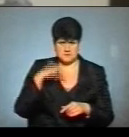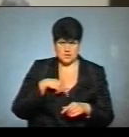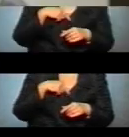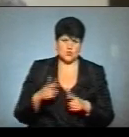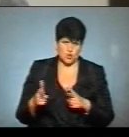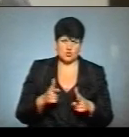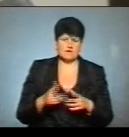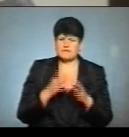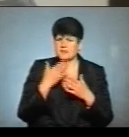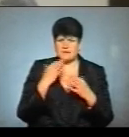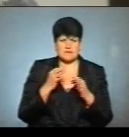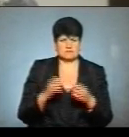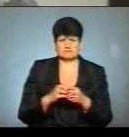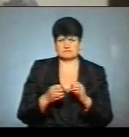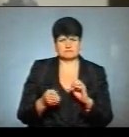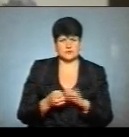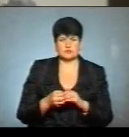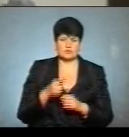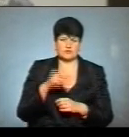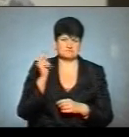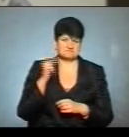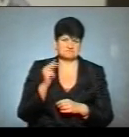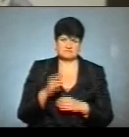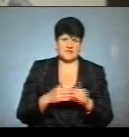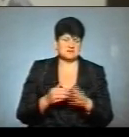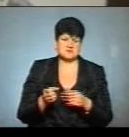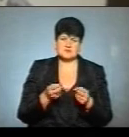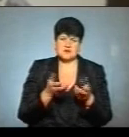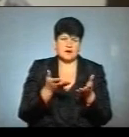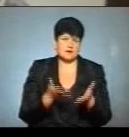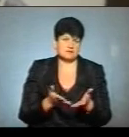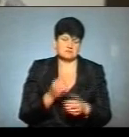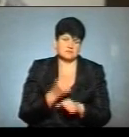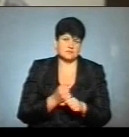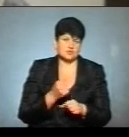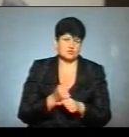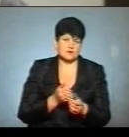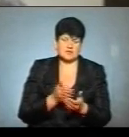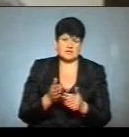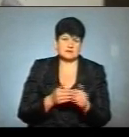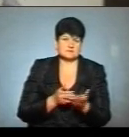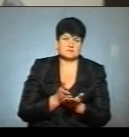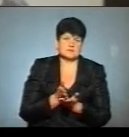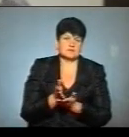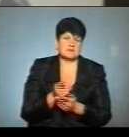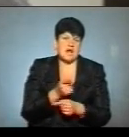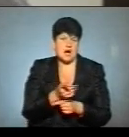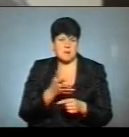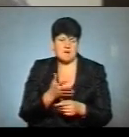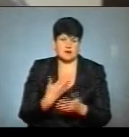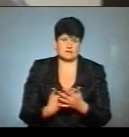до цього, немає ніяких перешкод, аби вона набувала такої спеціальності і ставала, скажімо, спеціалістом біля гармати,